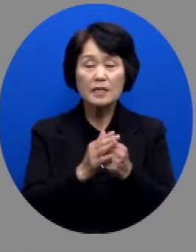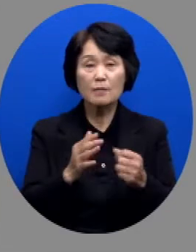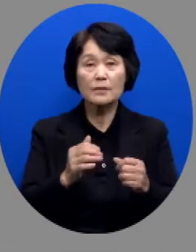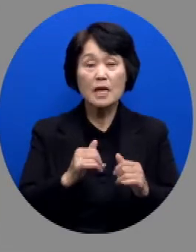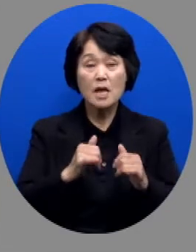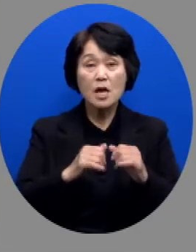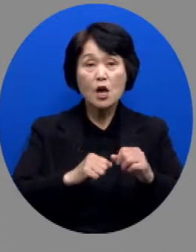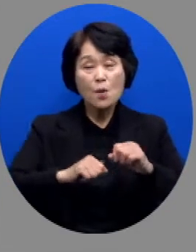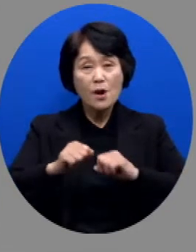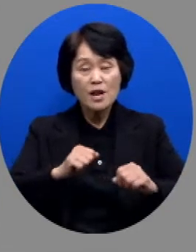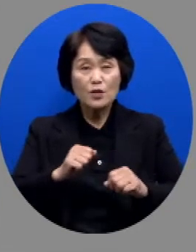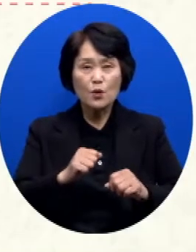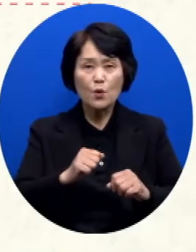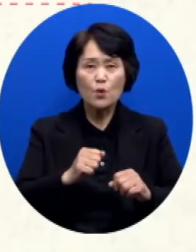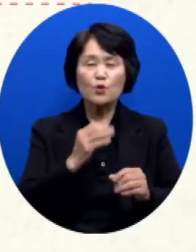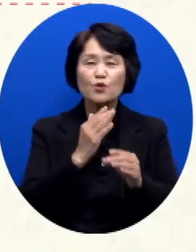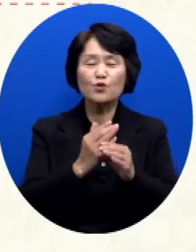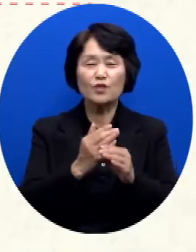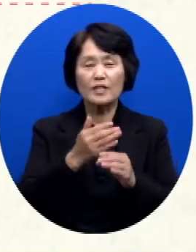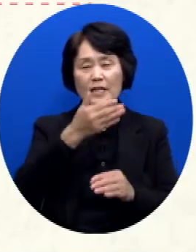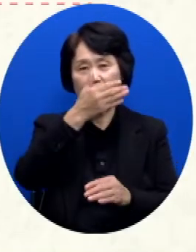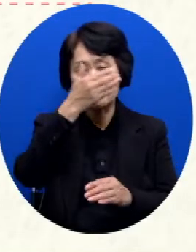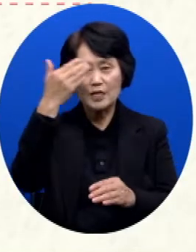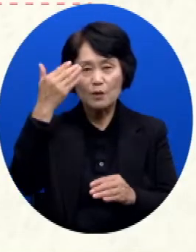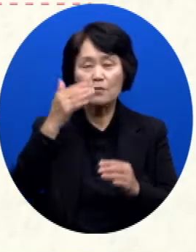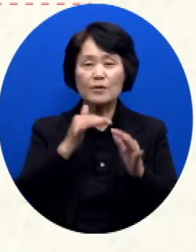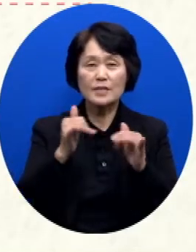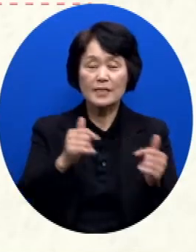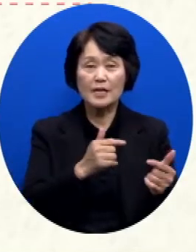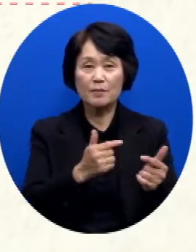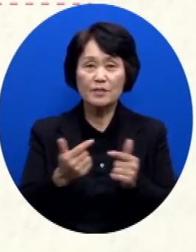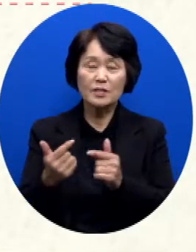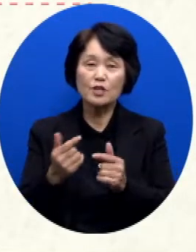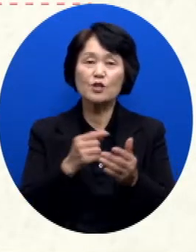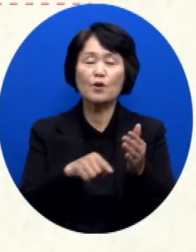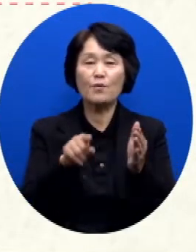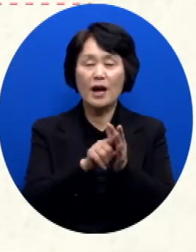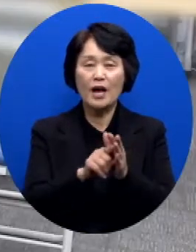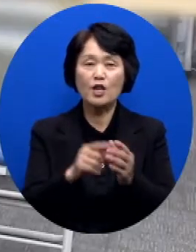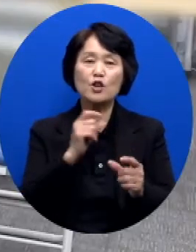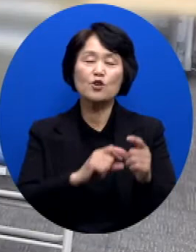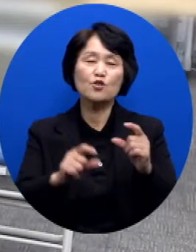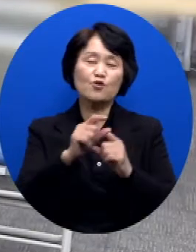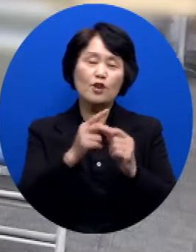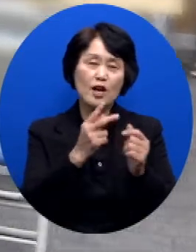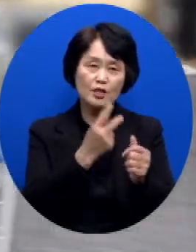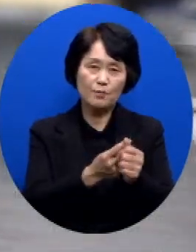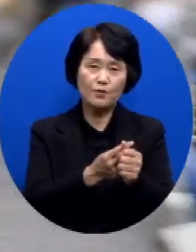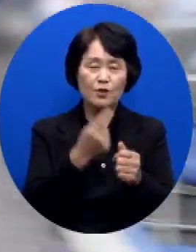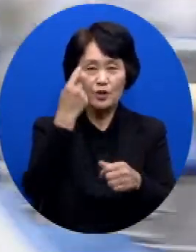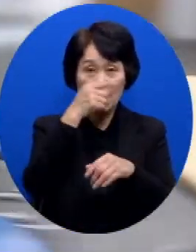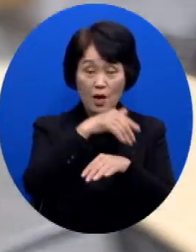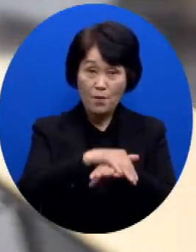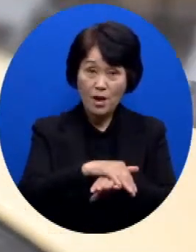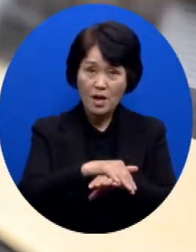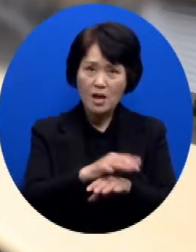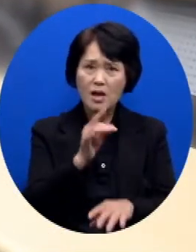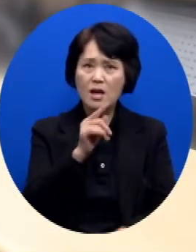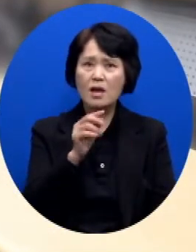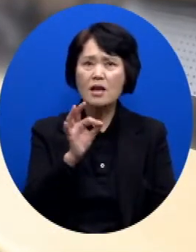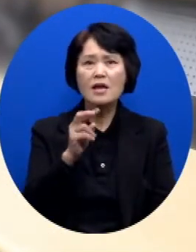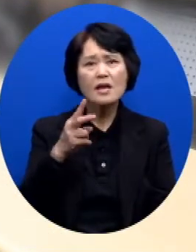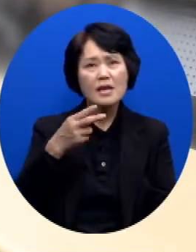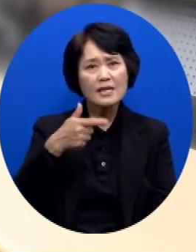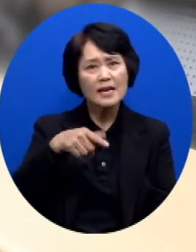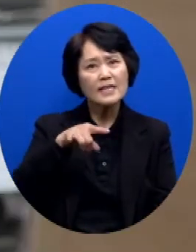고려해 추가 접종을 시행하기로 한 건데요. 접종 대상자는 얀센 백신을 접종한 뒤 2개월이 지난 사람으로